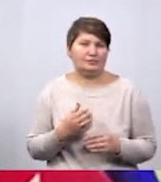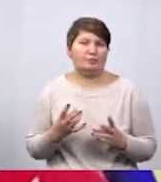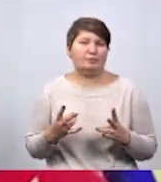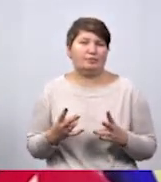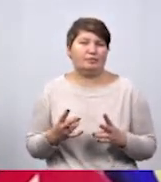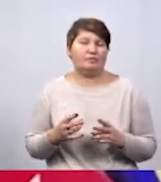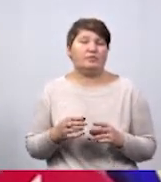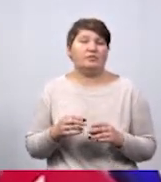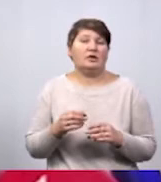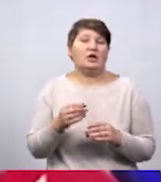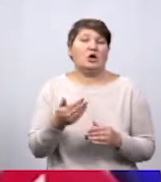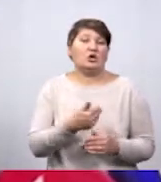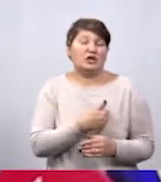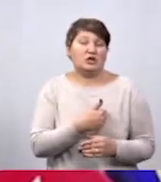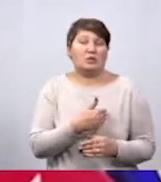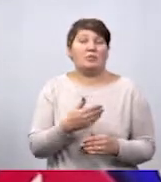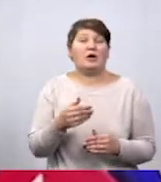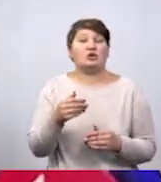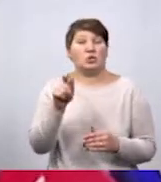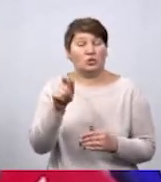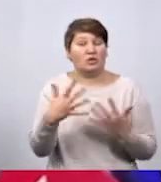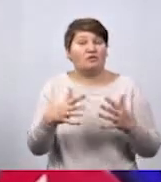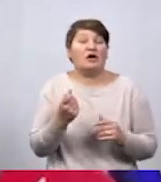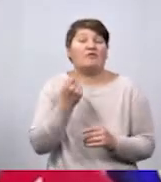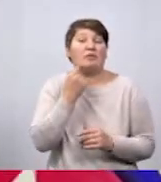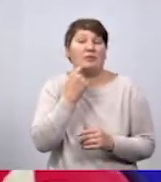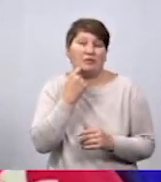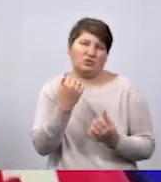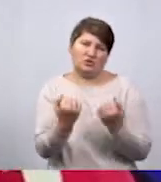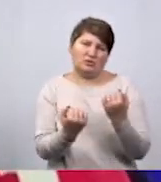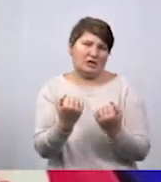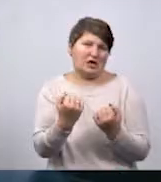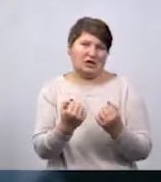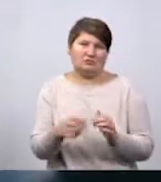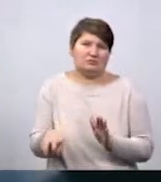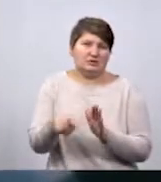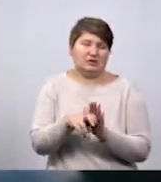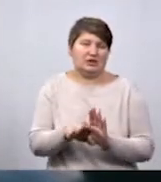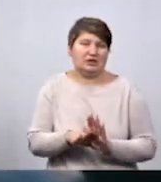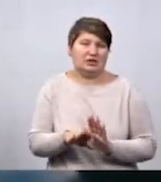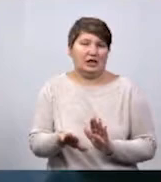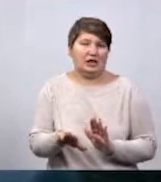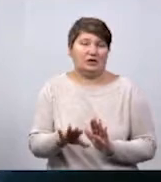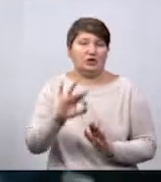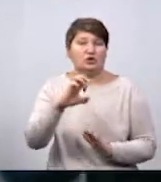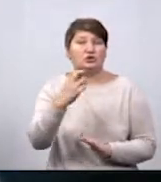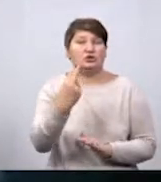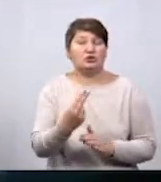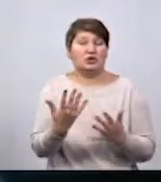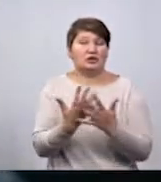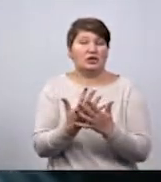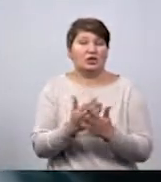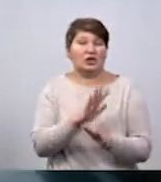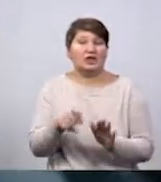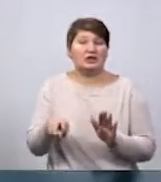дуже би хотілося, що якщо люди і вживають вже алкоголь, то хоча б за кермо вони не сідали. Соціальний ролик «Не сідай в нетверезому стані за